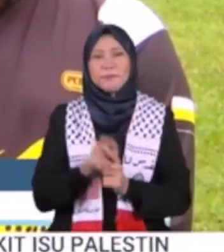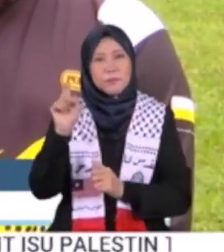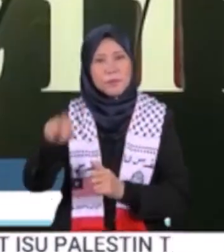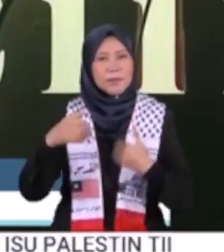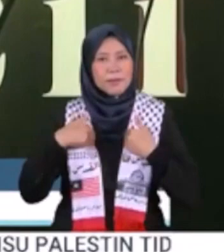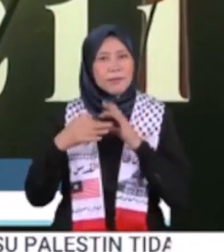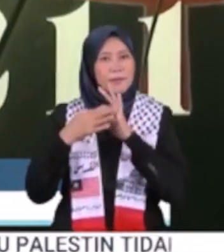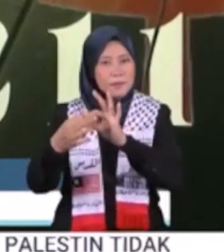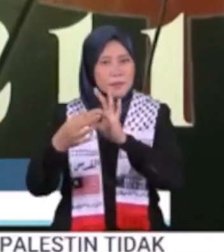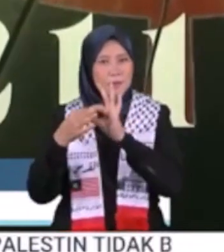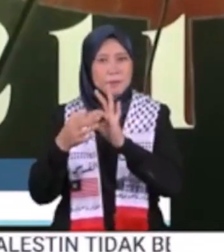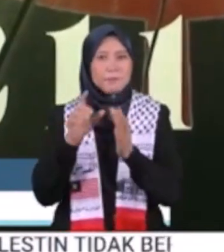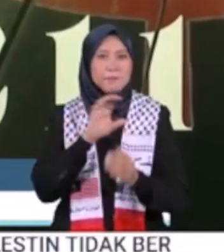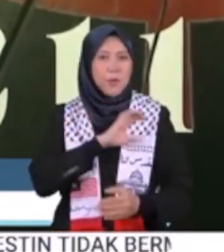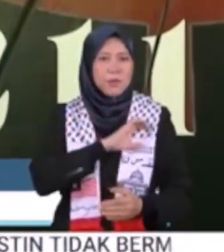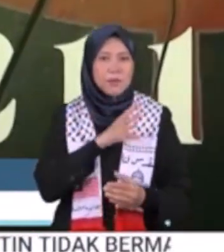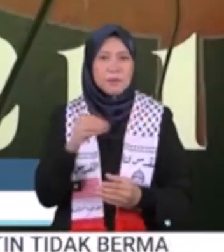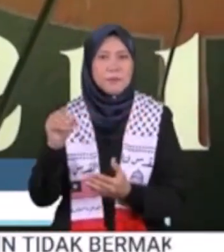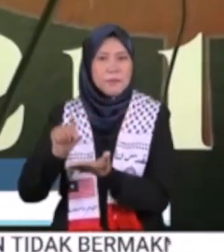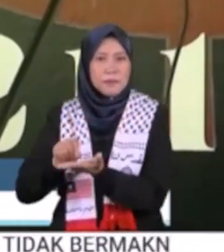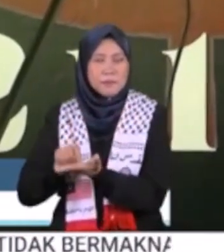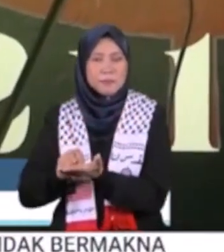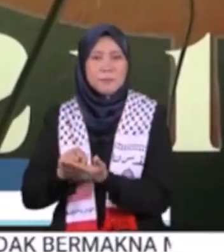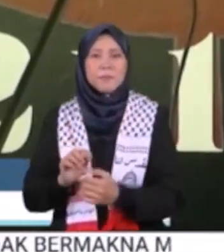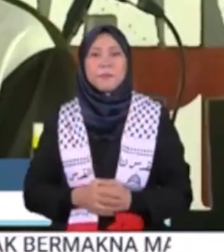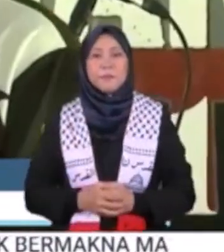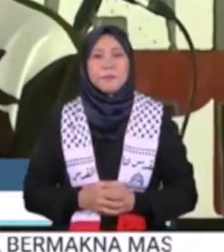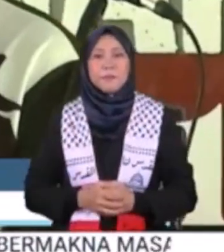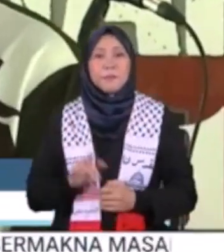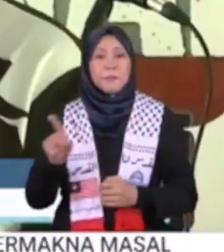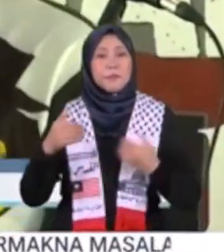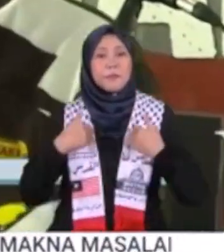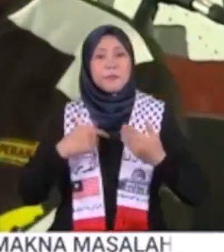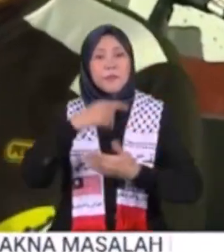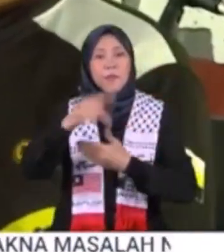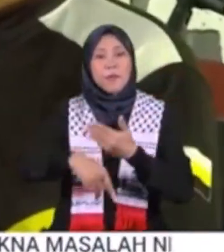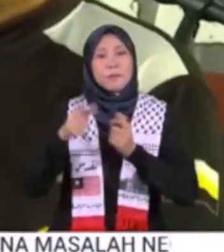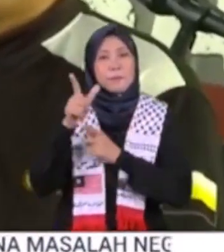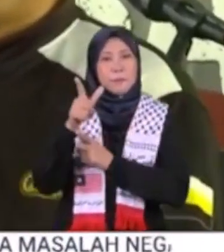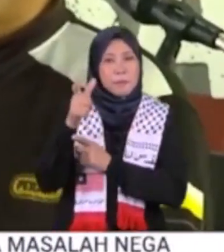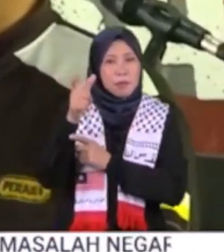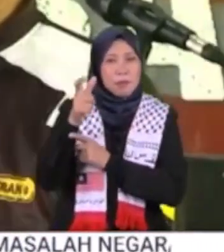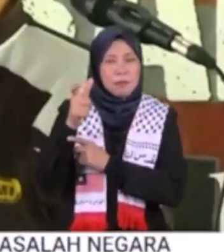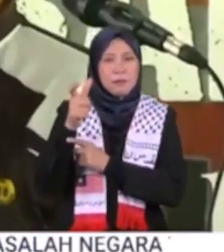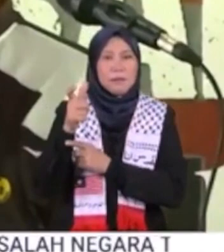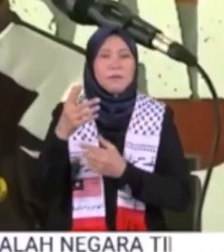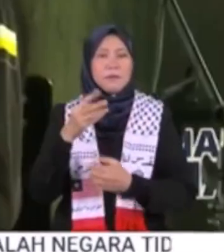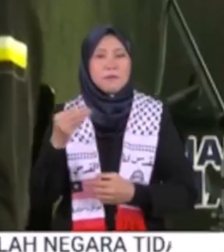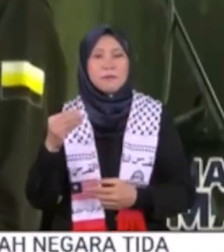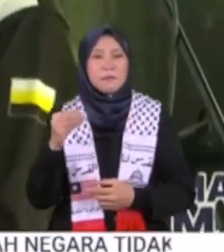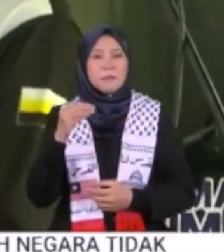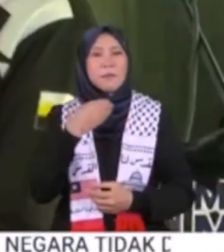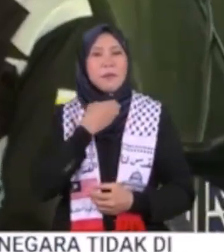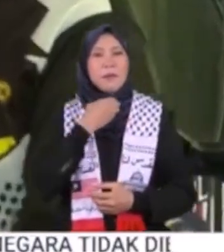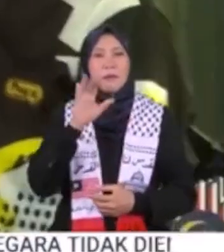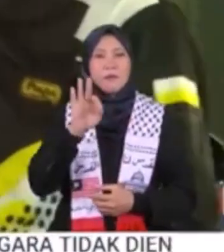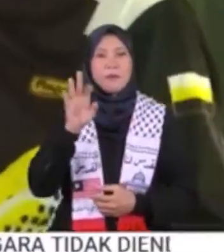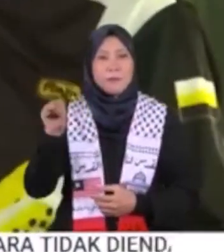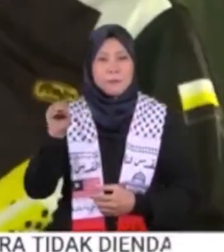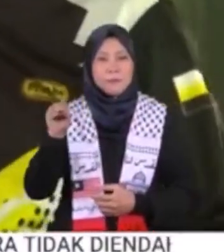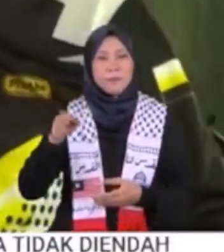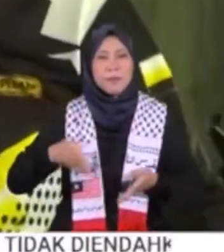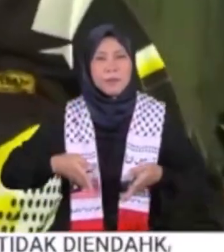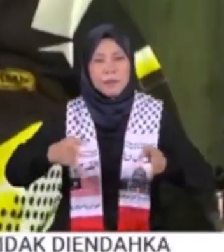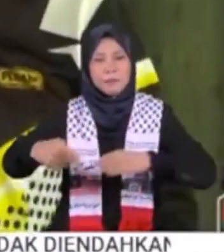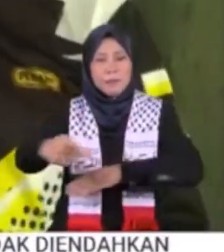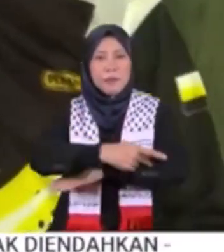ada kolaborasi beliau ditemui ketika menghadiri program menembak pdrm dan perak FM di Lapang sasar Jalan